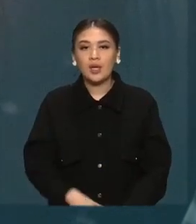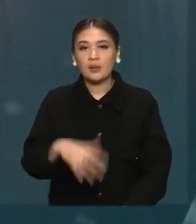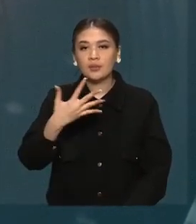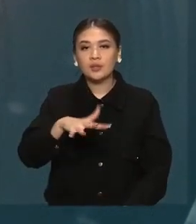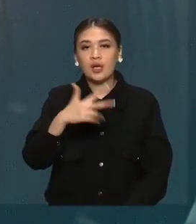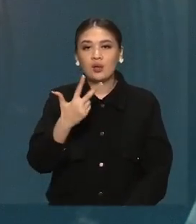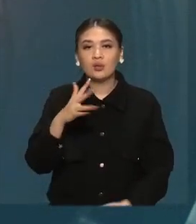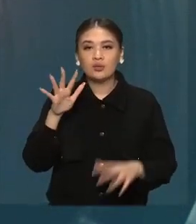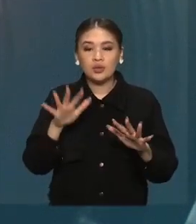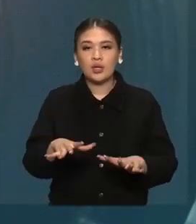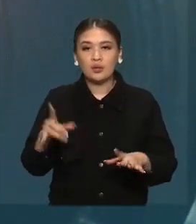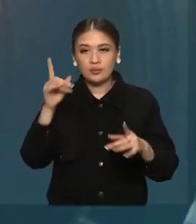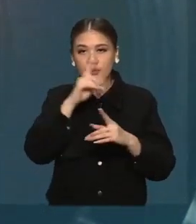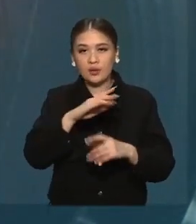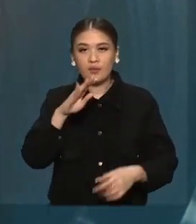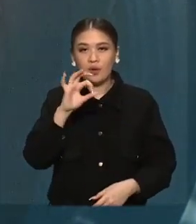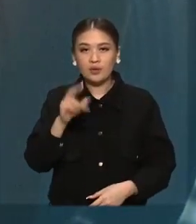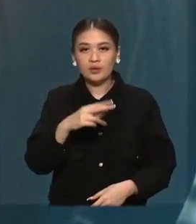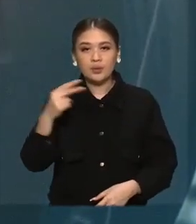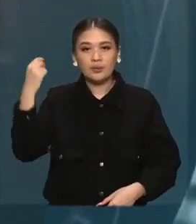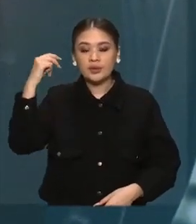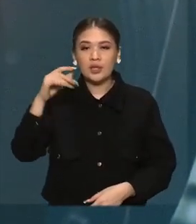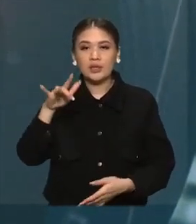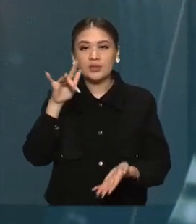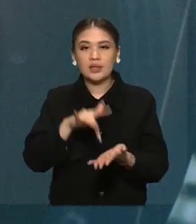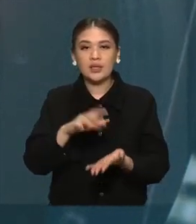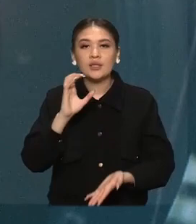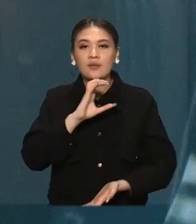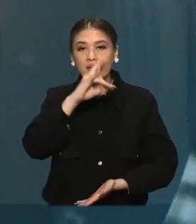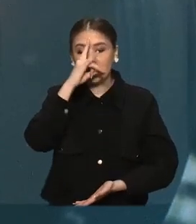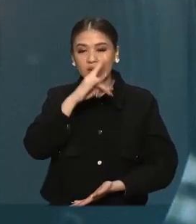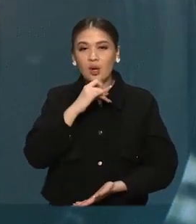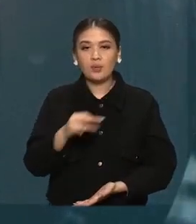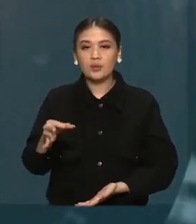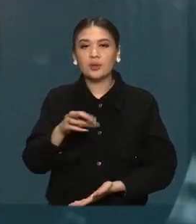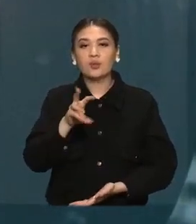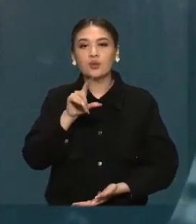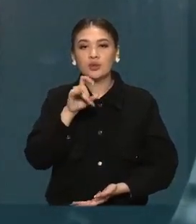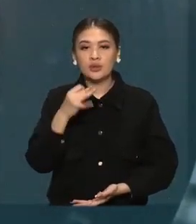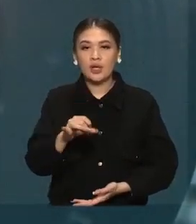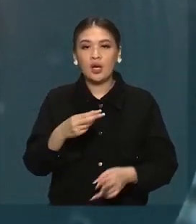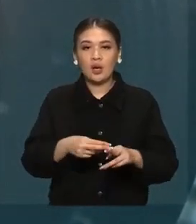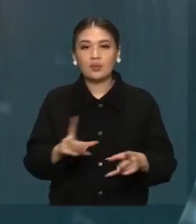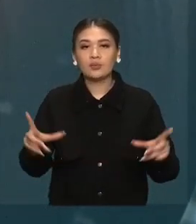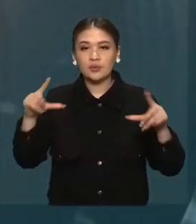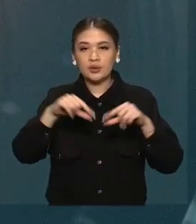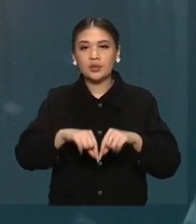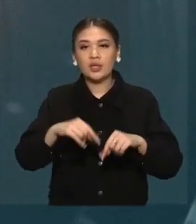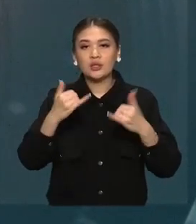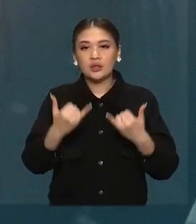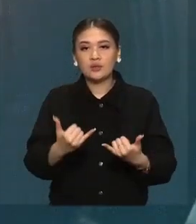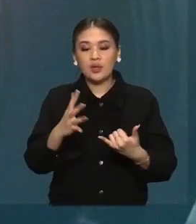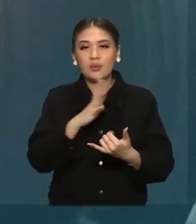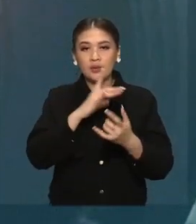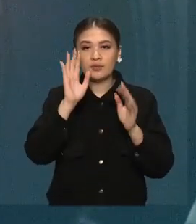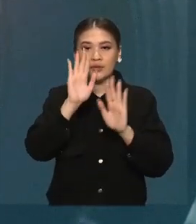53 уникальных экспоната из фондов президентского центра и Североказахстанского областного музейного объединения сегодня на